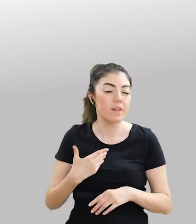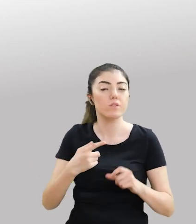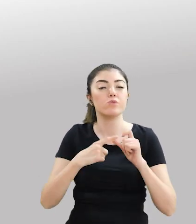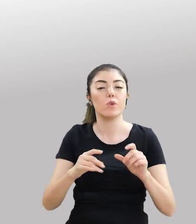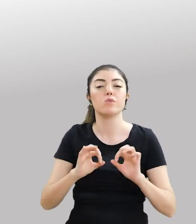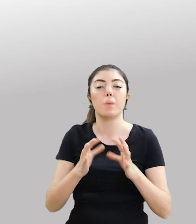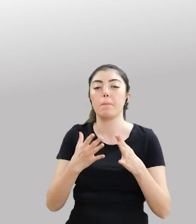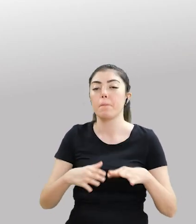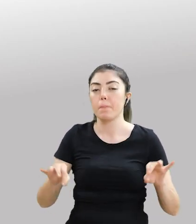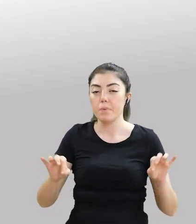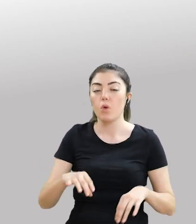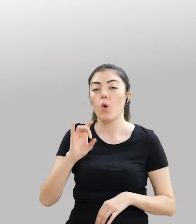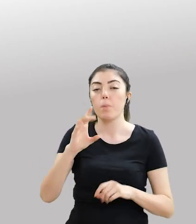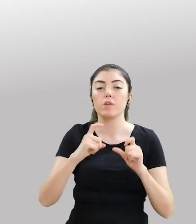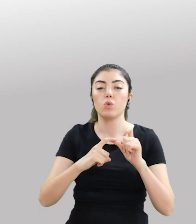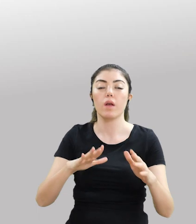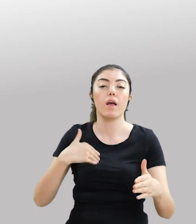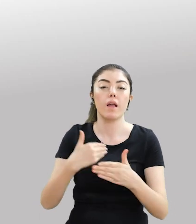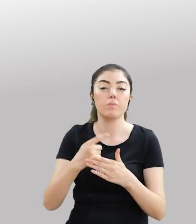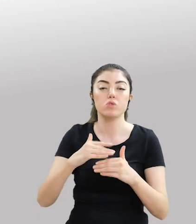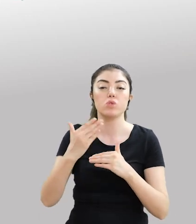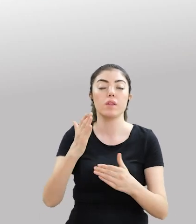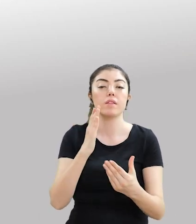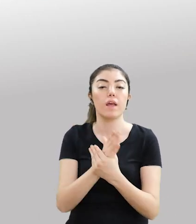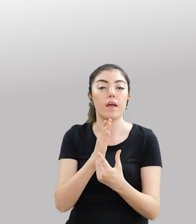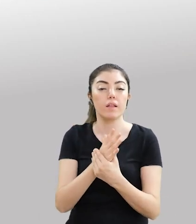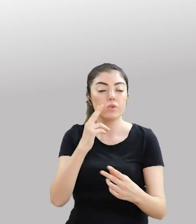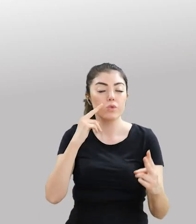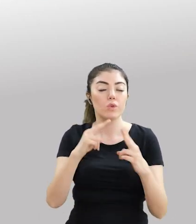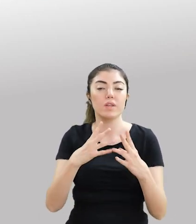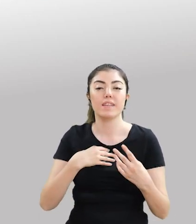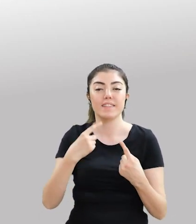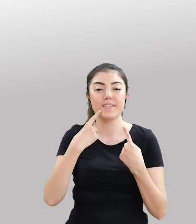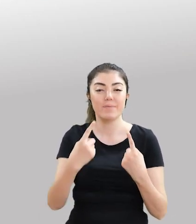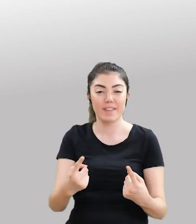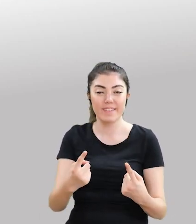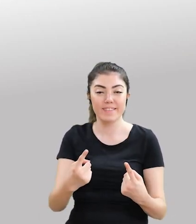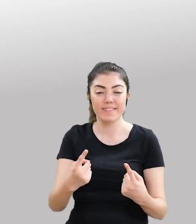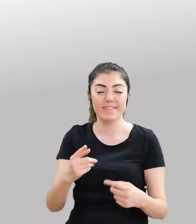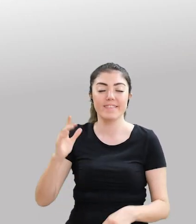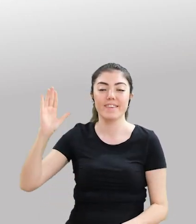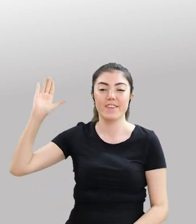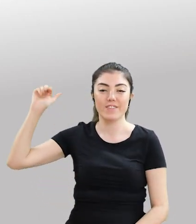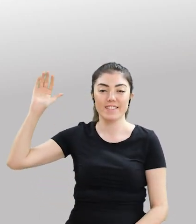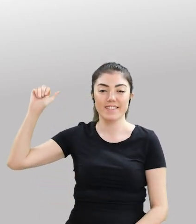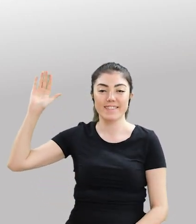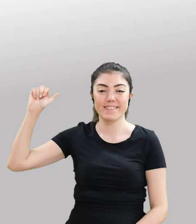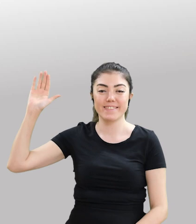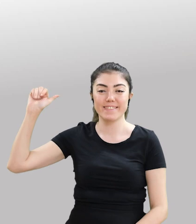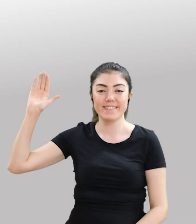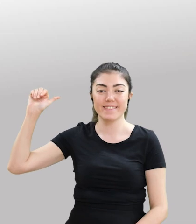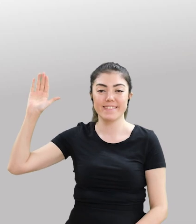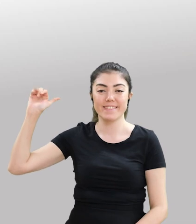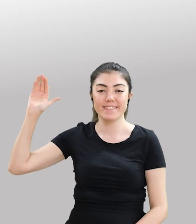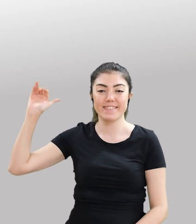olduk sorularımızı çözmüş ol Bu ikinci soruya kadar bir sonraki dersimizde görüşmek üzere şimdiden hepinize başarılar diliyoruz